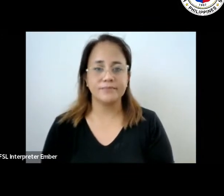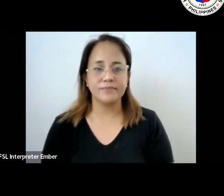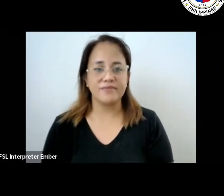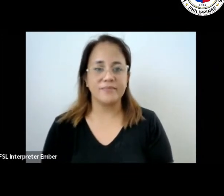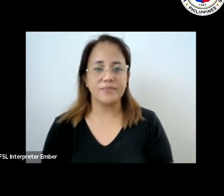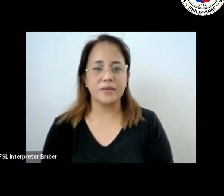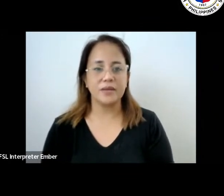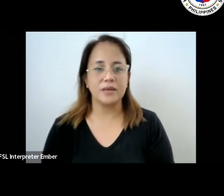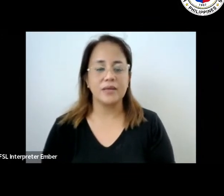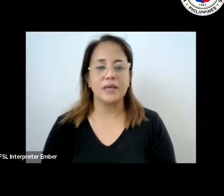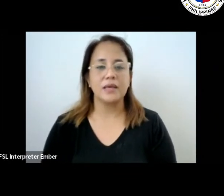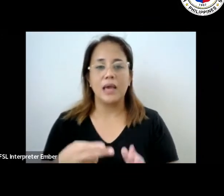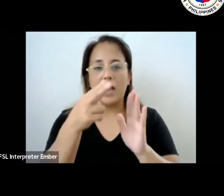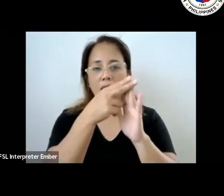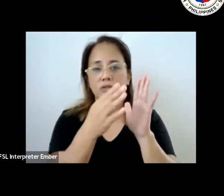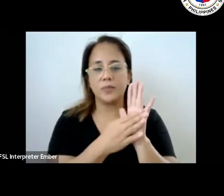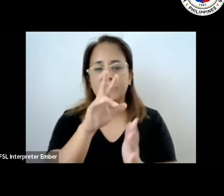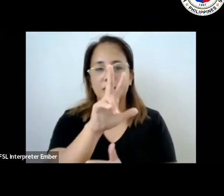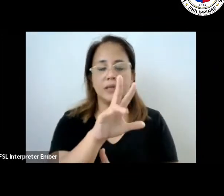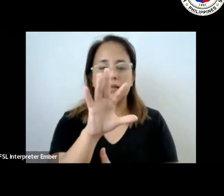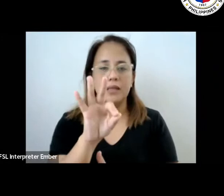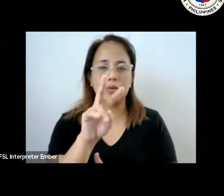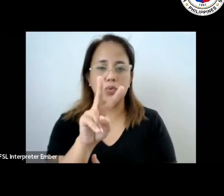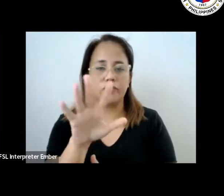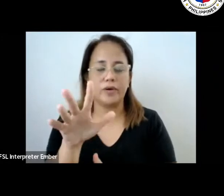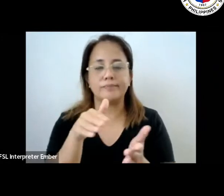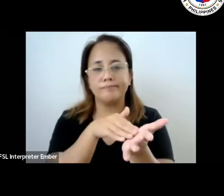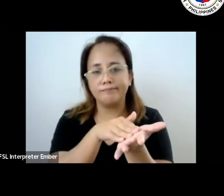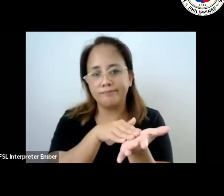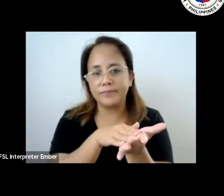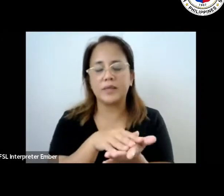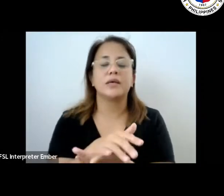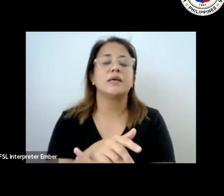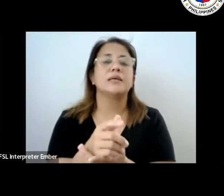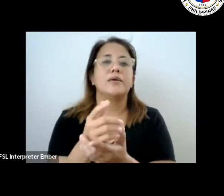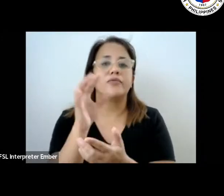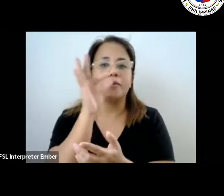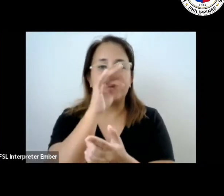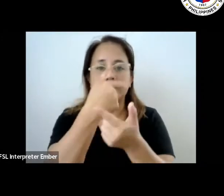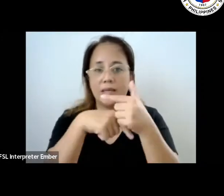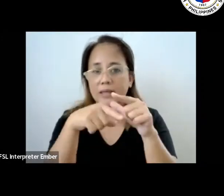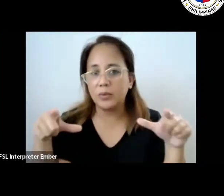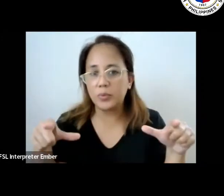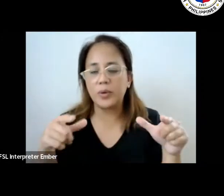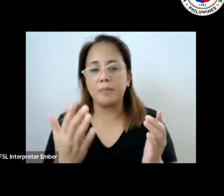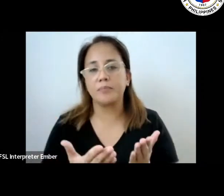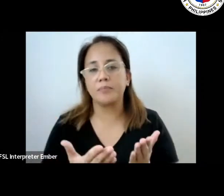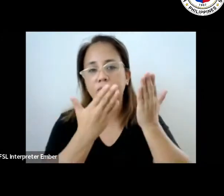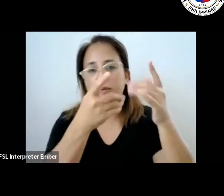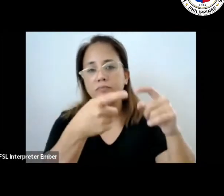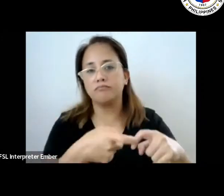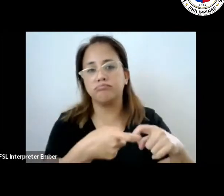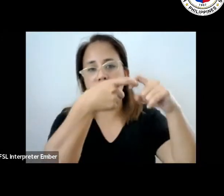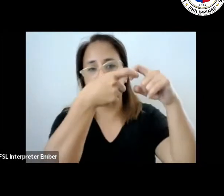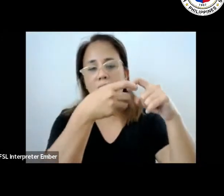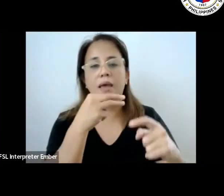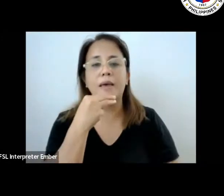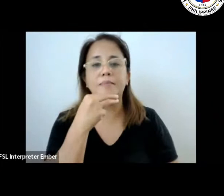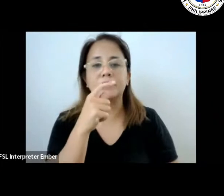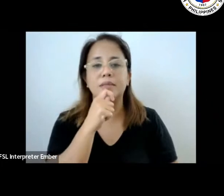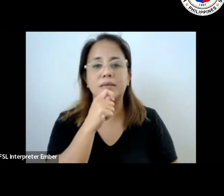On HB 3925 exemption of Filipino Sign Language from its proposed suspension of the